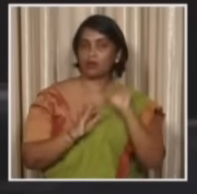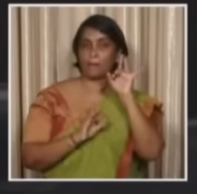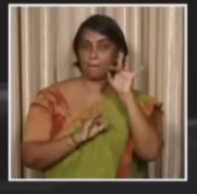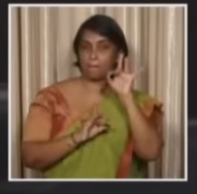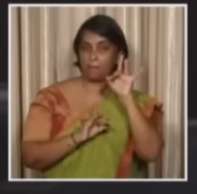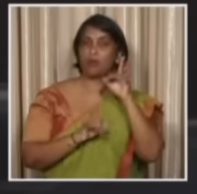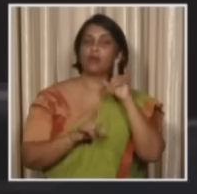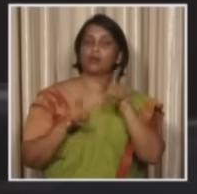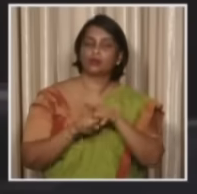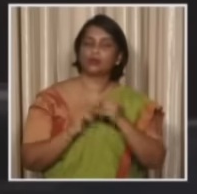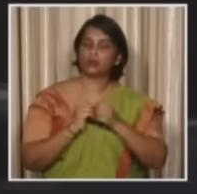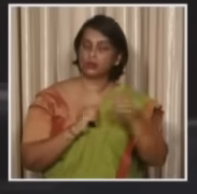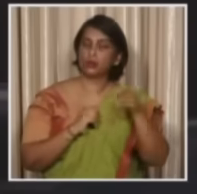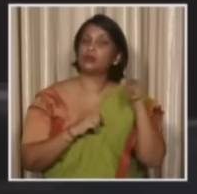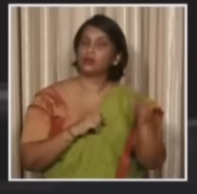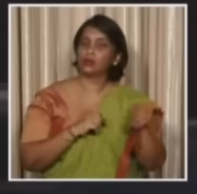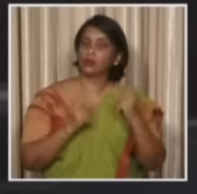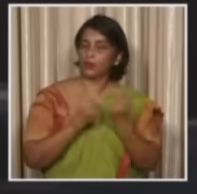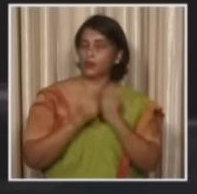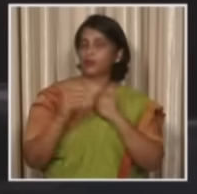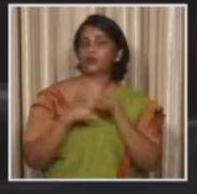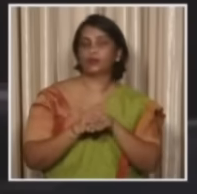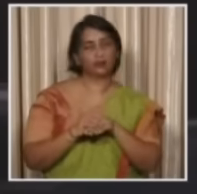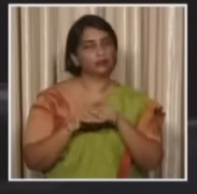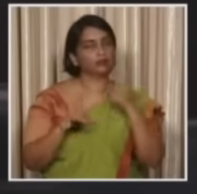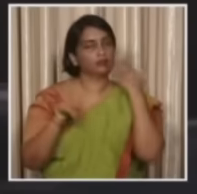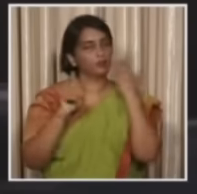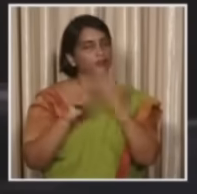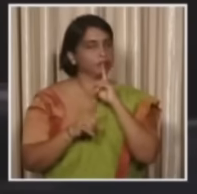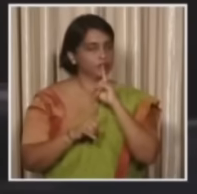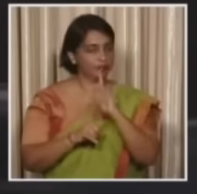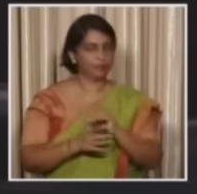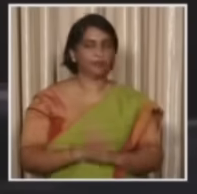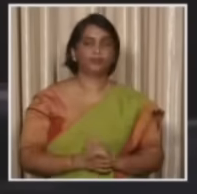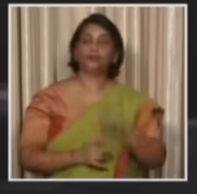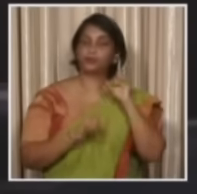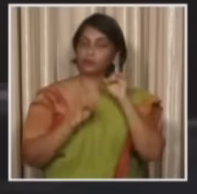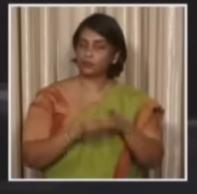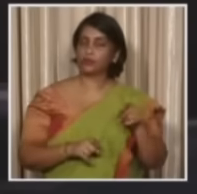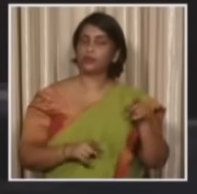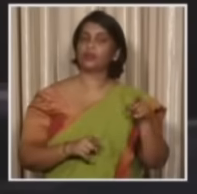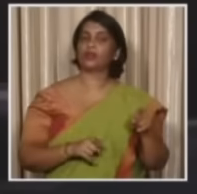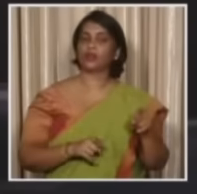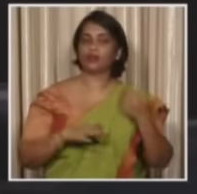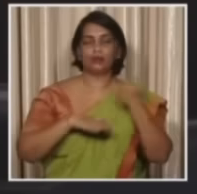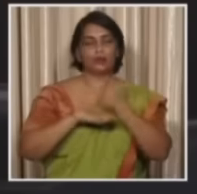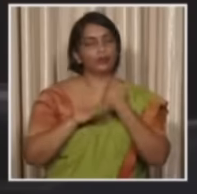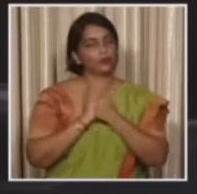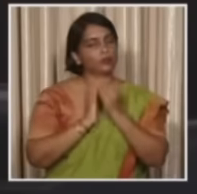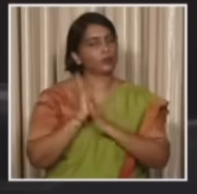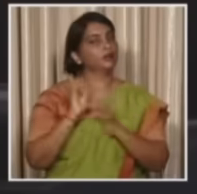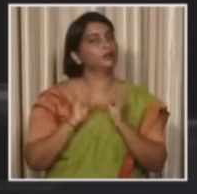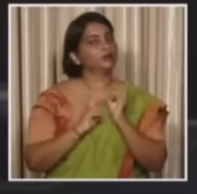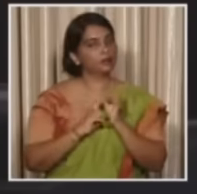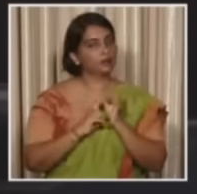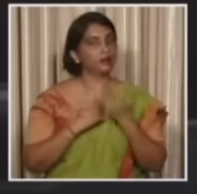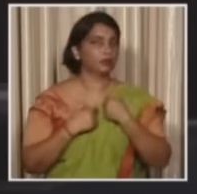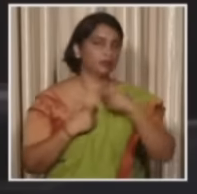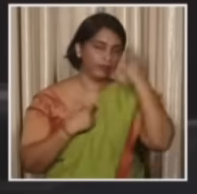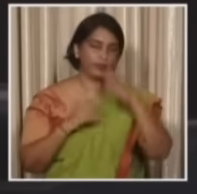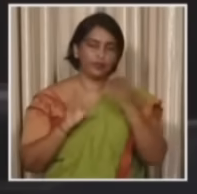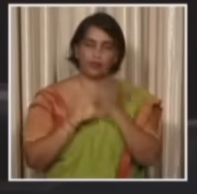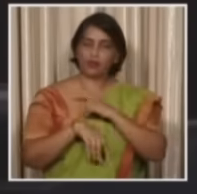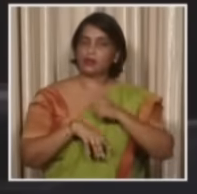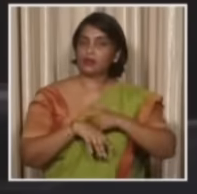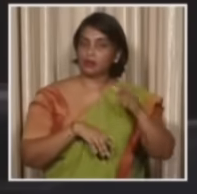15%වත් අඩුම ගානේ තියන්න, ඒකට වහම් මැදිහත් වෙන්න කියන අවධාරණය නැවත කරනවා. ඒ වගේම මුලාසන අඩු මන්ත්‍රීතුමනි, අපි දැක්ක පහුගිය